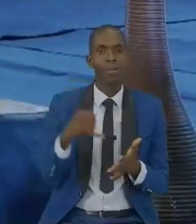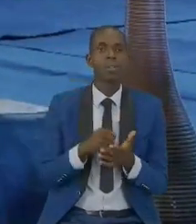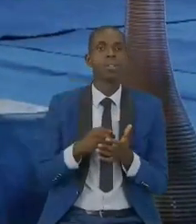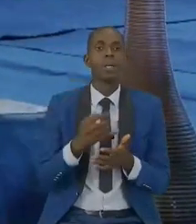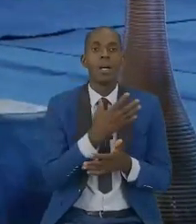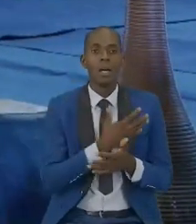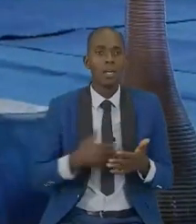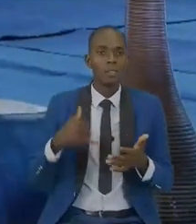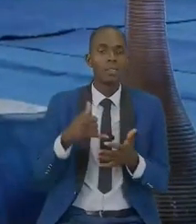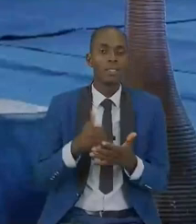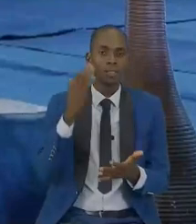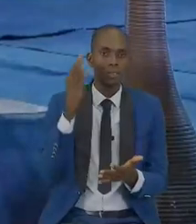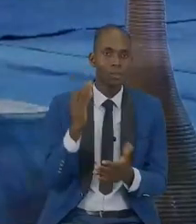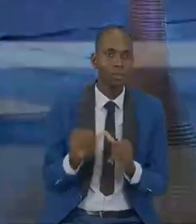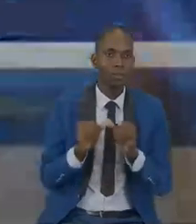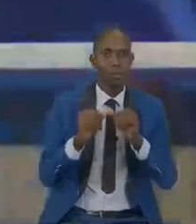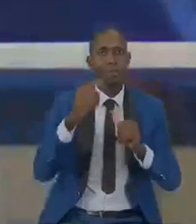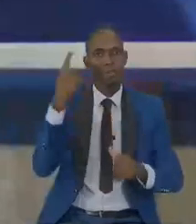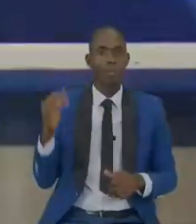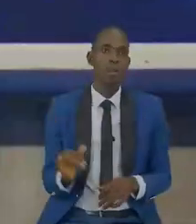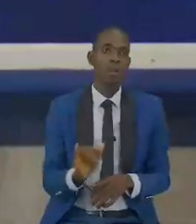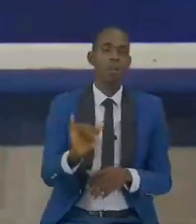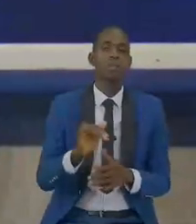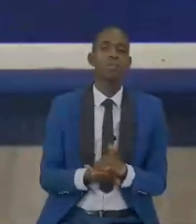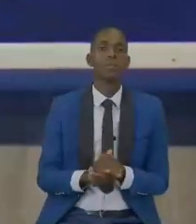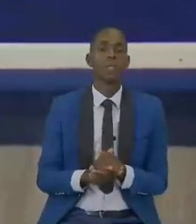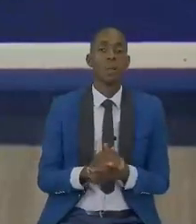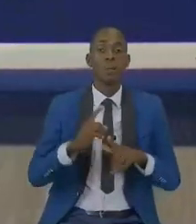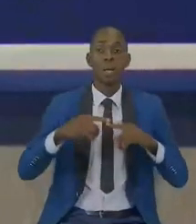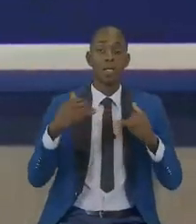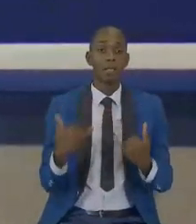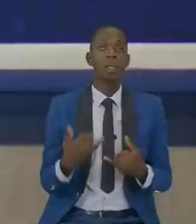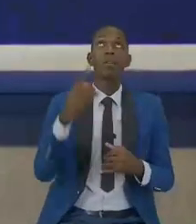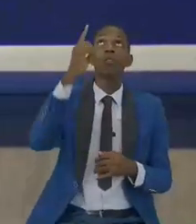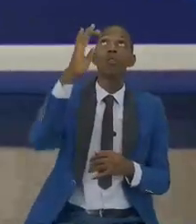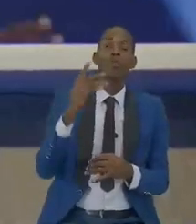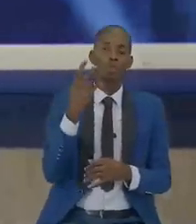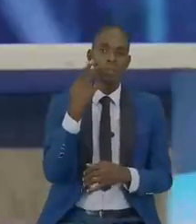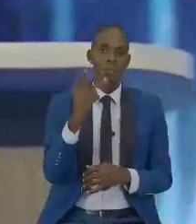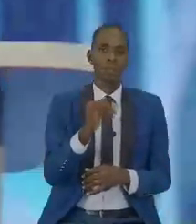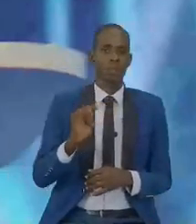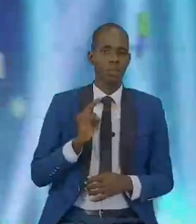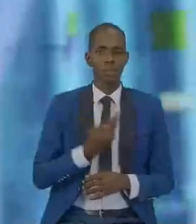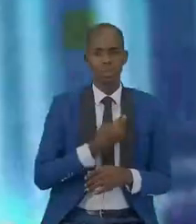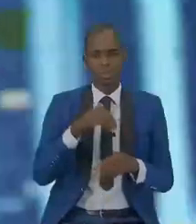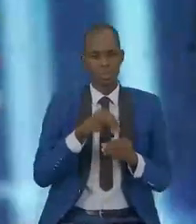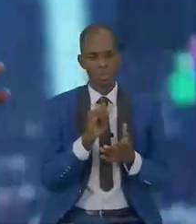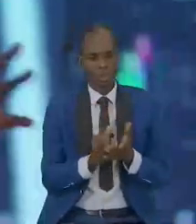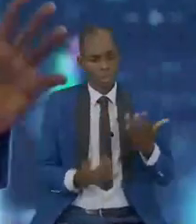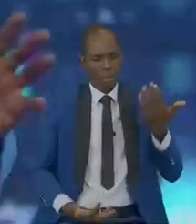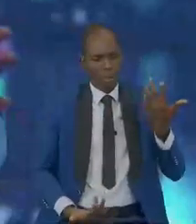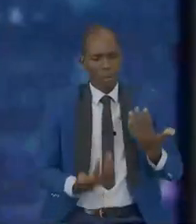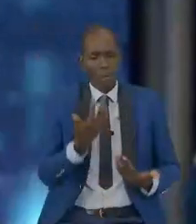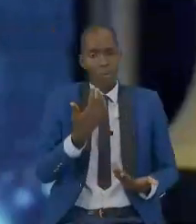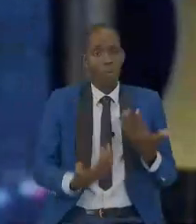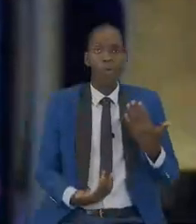et personne ne peut payer cela et n'aura jamais lieu. Maintenant, Dieu, nous